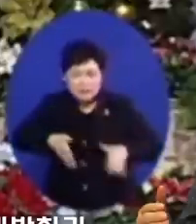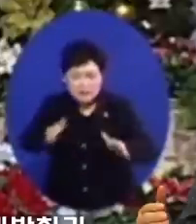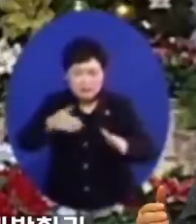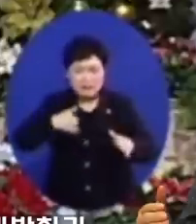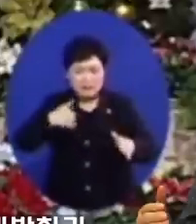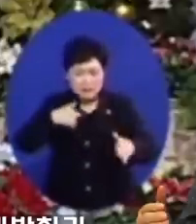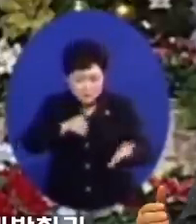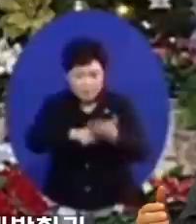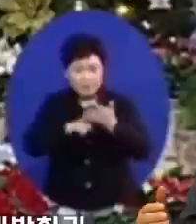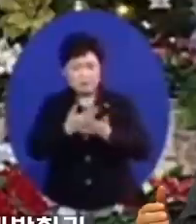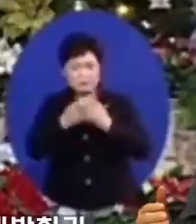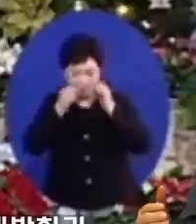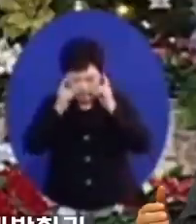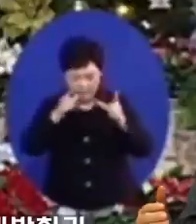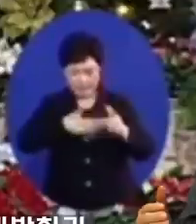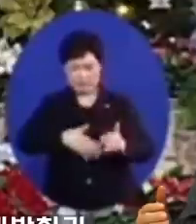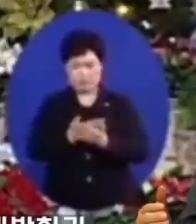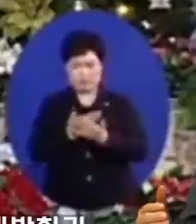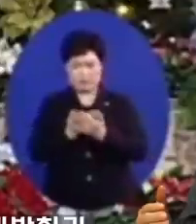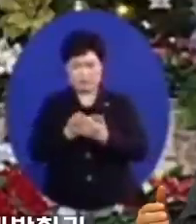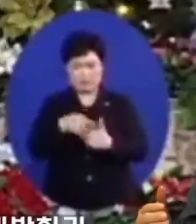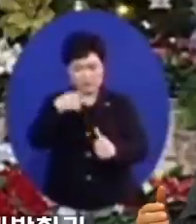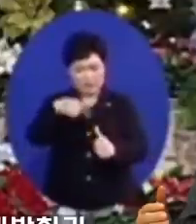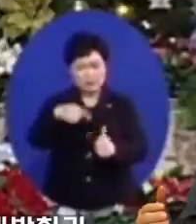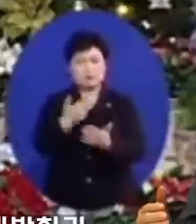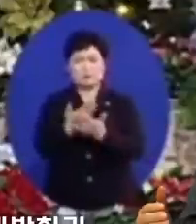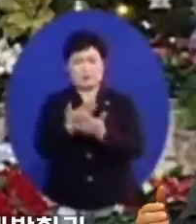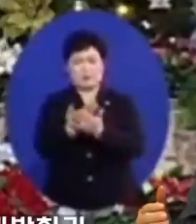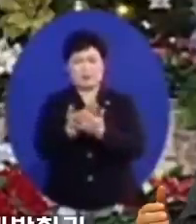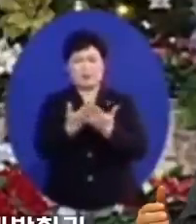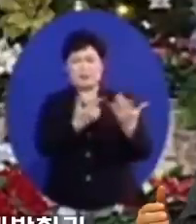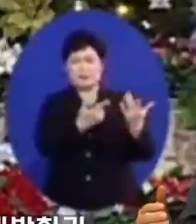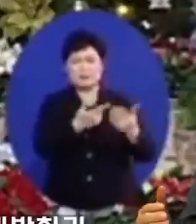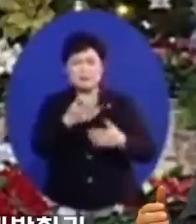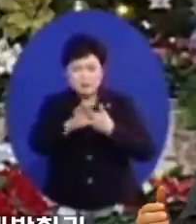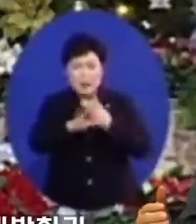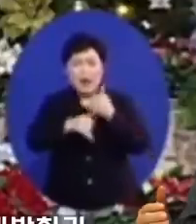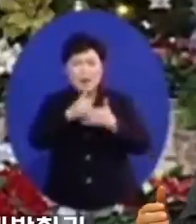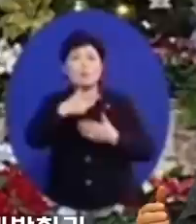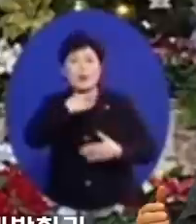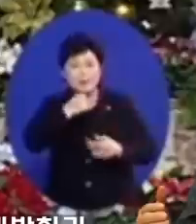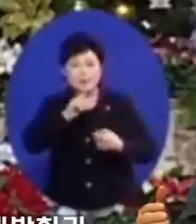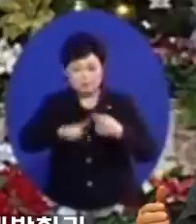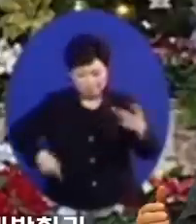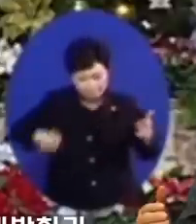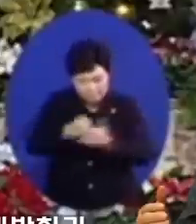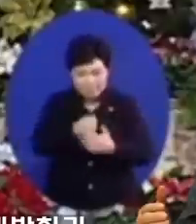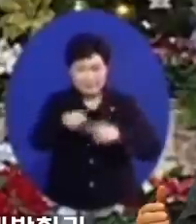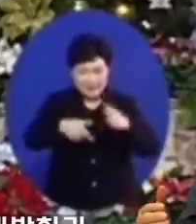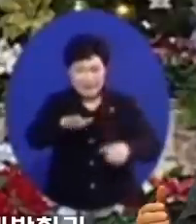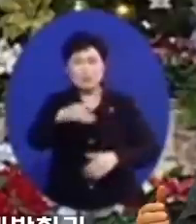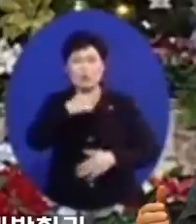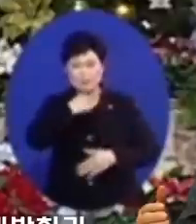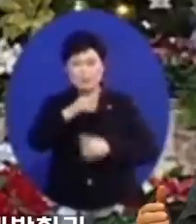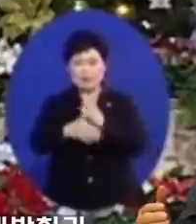보여주십시오. 깨닫게 해주십시오. 알려주십시오. 그러면 그 길로 내가 담대하게 나가겠습니다.